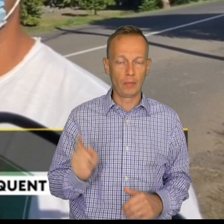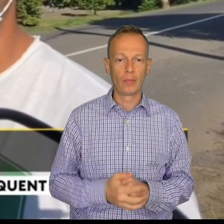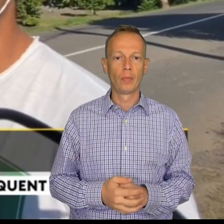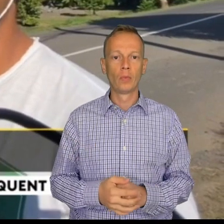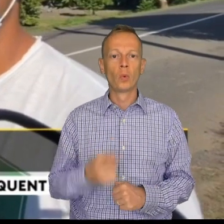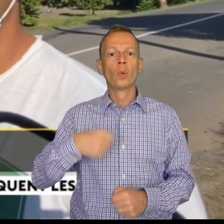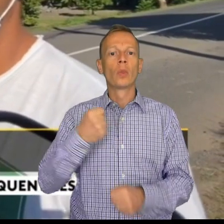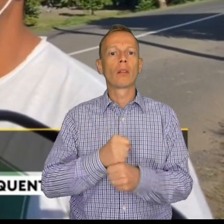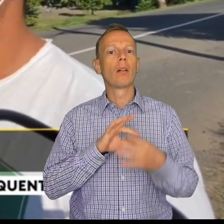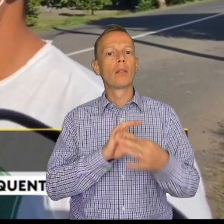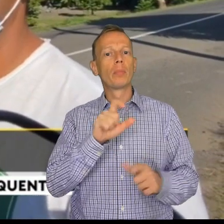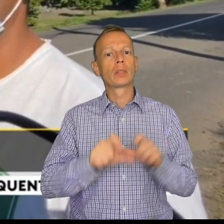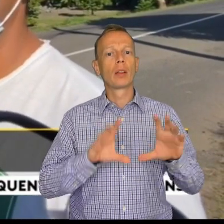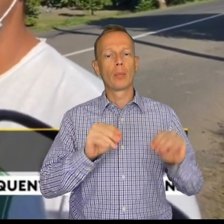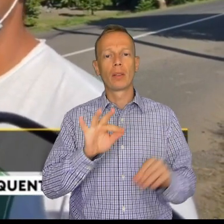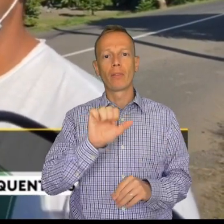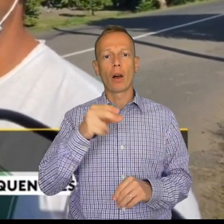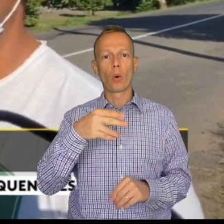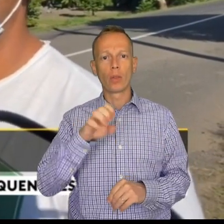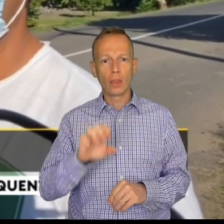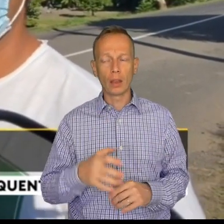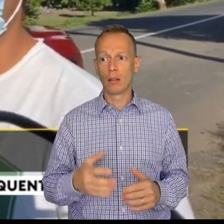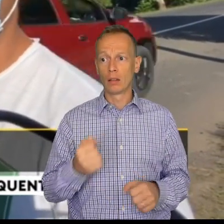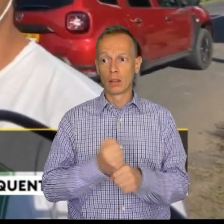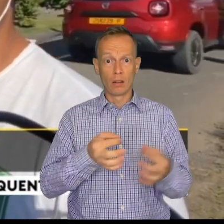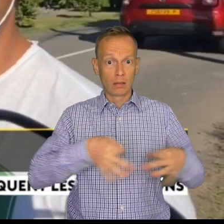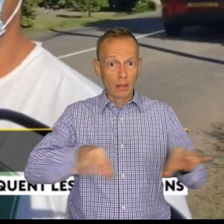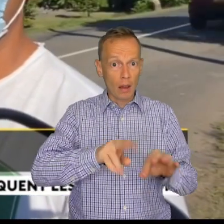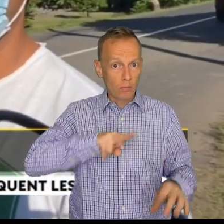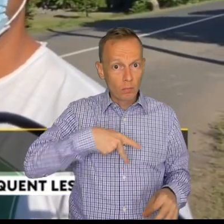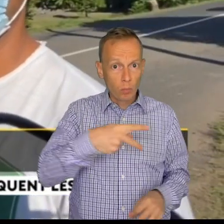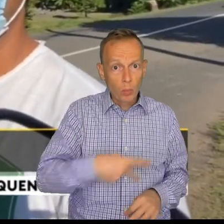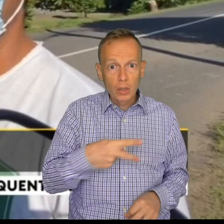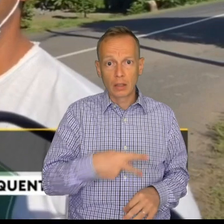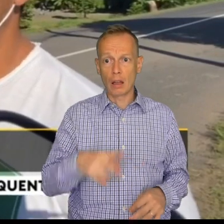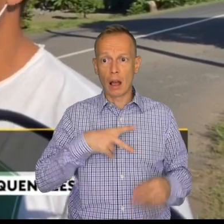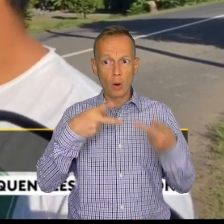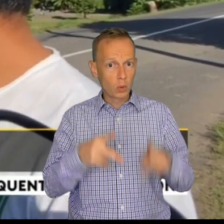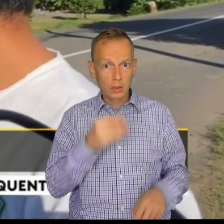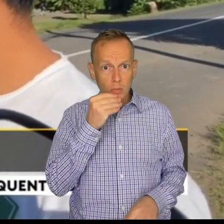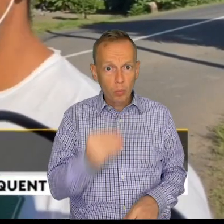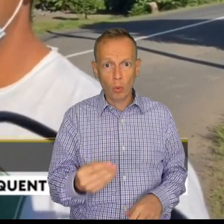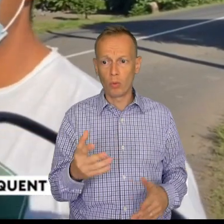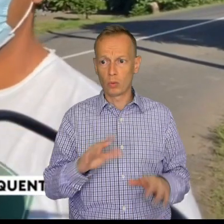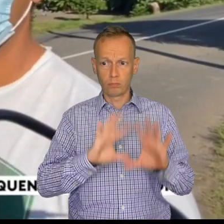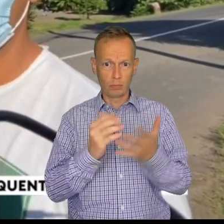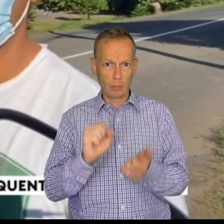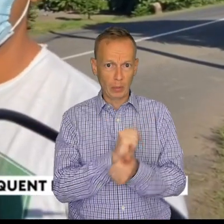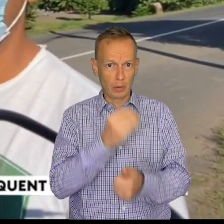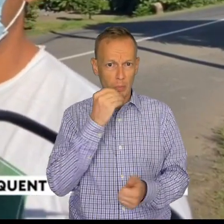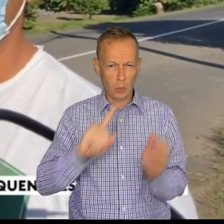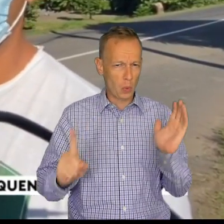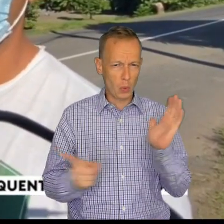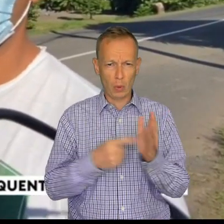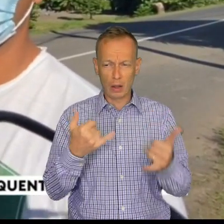de Faouné, on travaille sur nos terres. On ne comprend pas, on a toutes les autorisations légales. On a aussi, on est propriétaire des terres, on a tous les papiers,